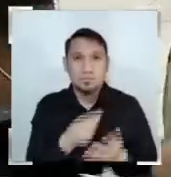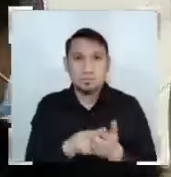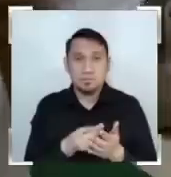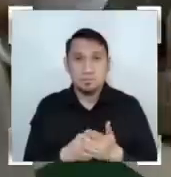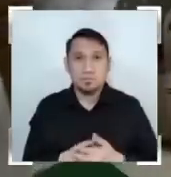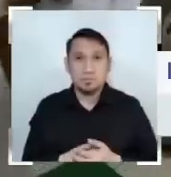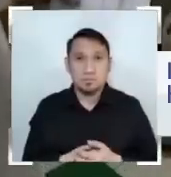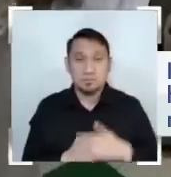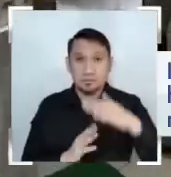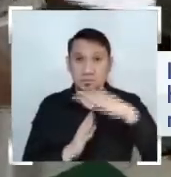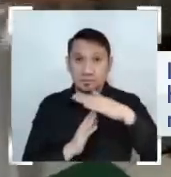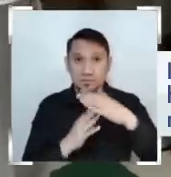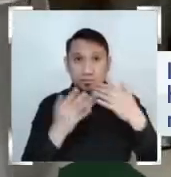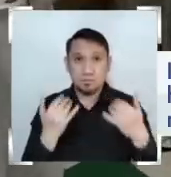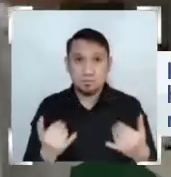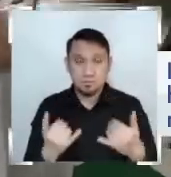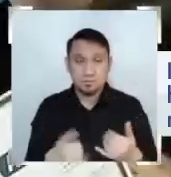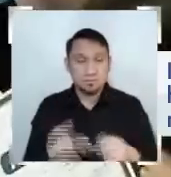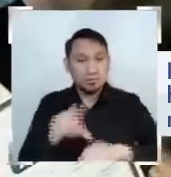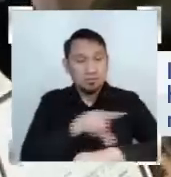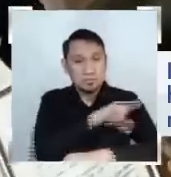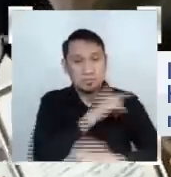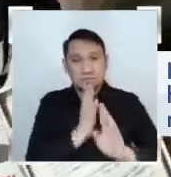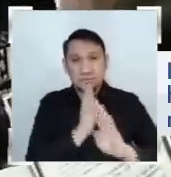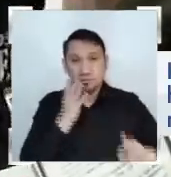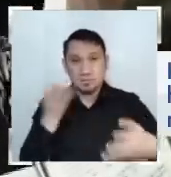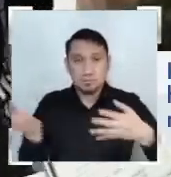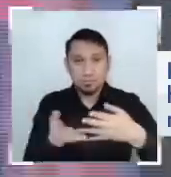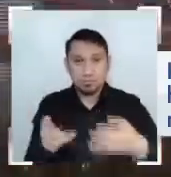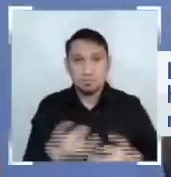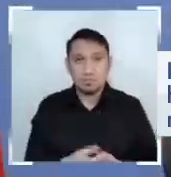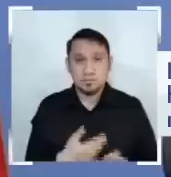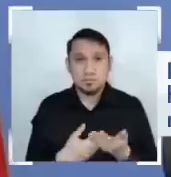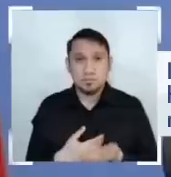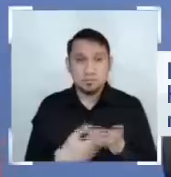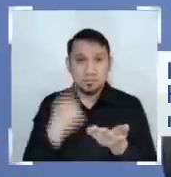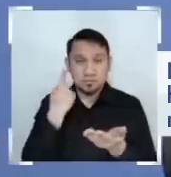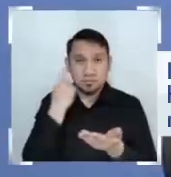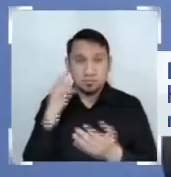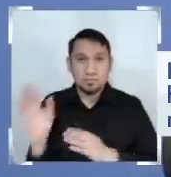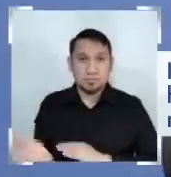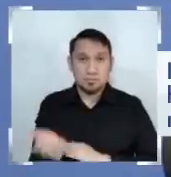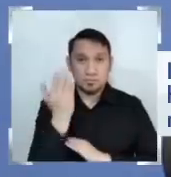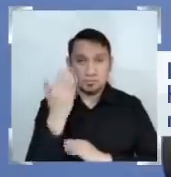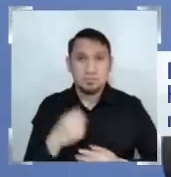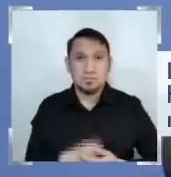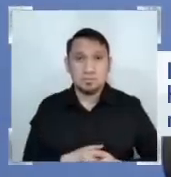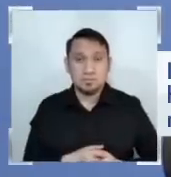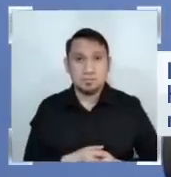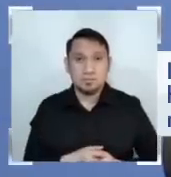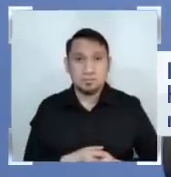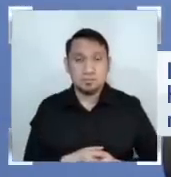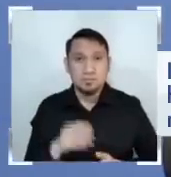deadline na ngayon, mahaba ang pila ng mga nagfa-file. Isa sa mga naghain kaninang umaga, ang kampo ni Presidential Candidate at Manila